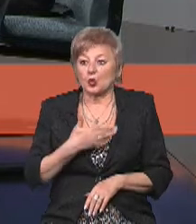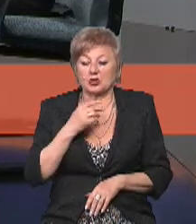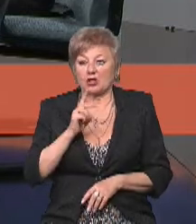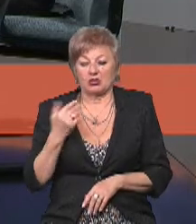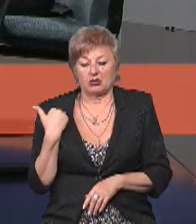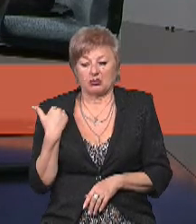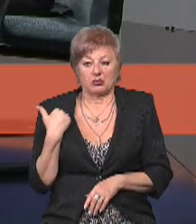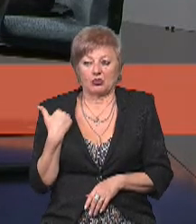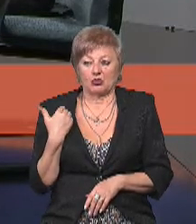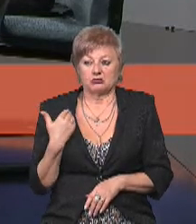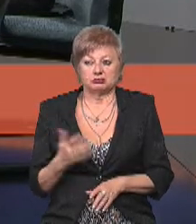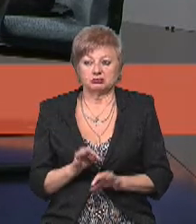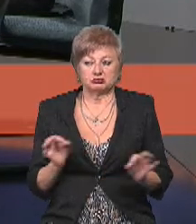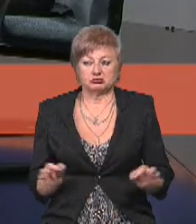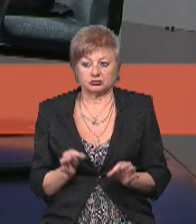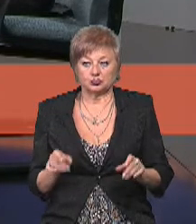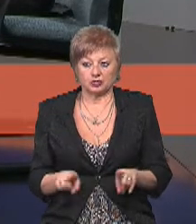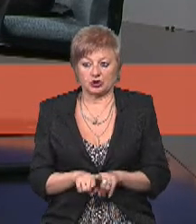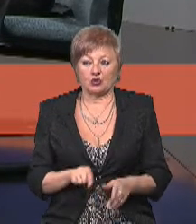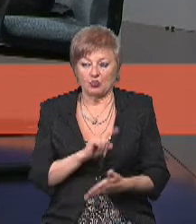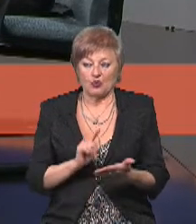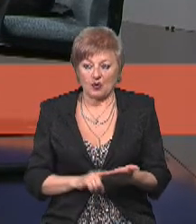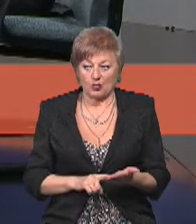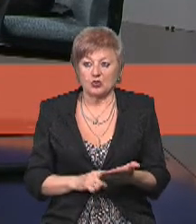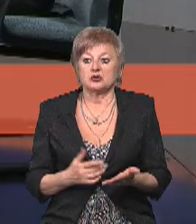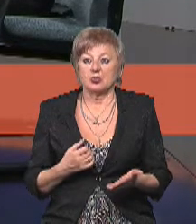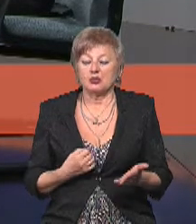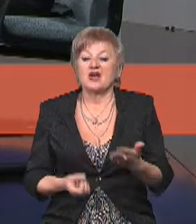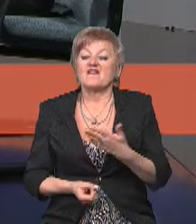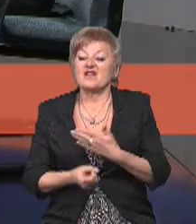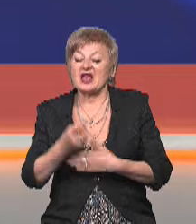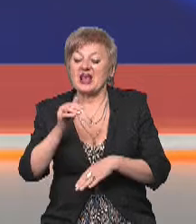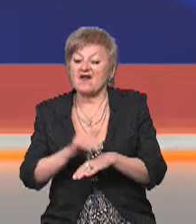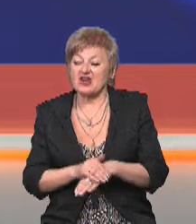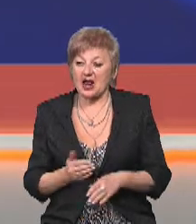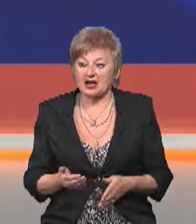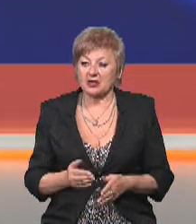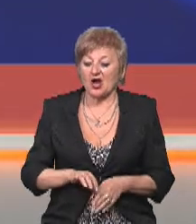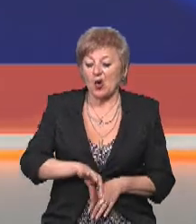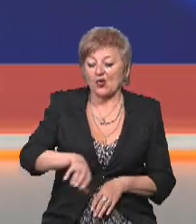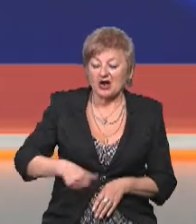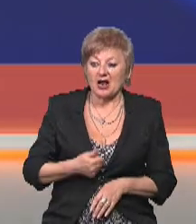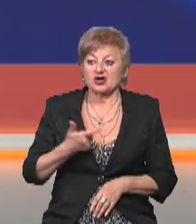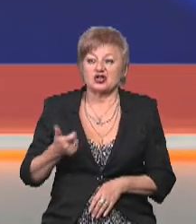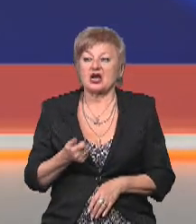не обращався по такому делу. Ми виявляємо наоборот кражи